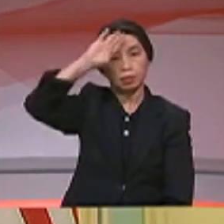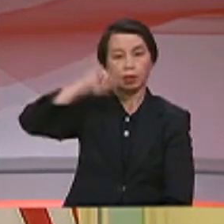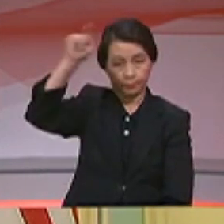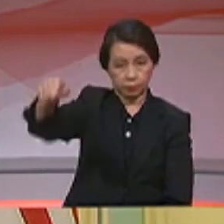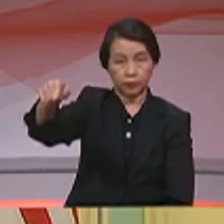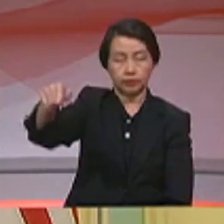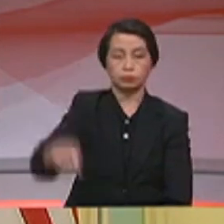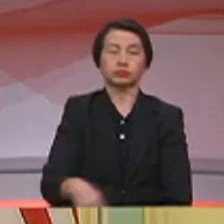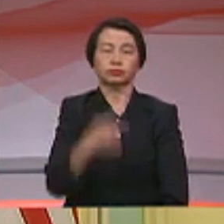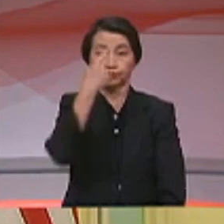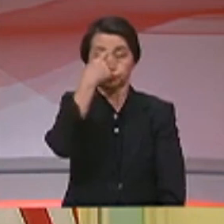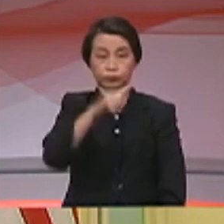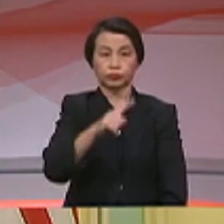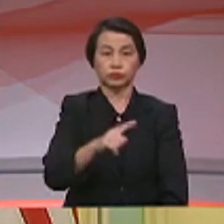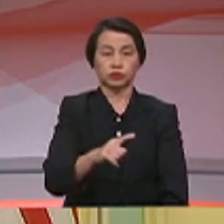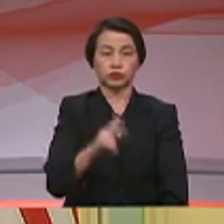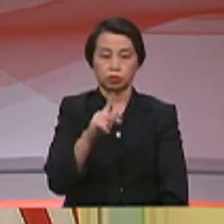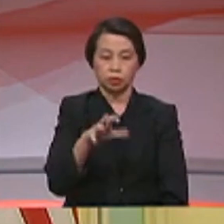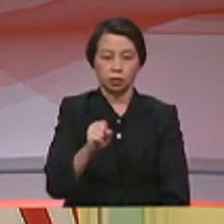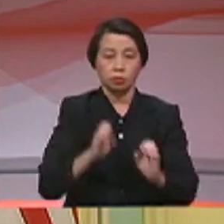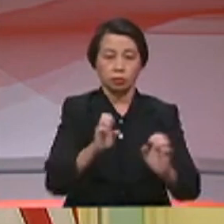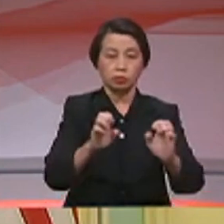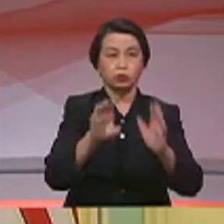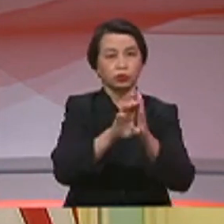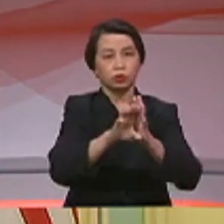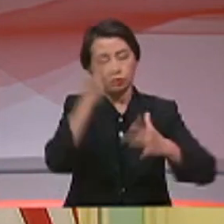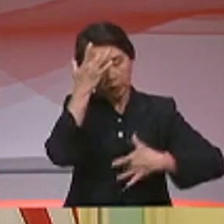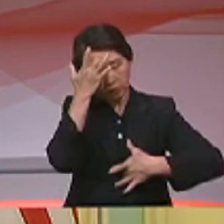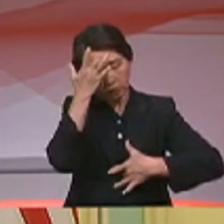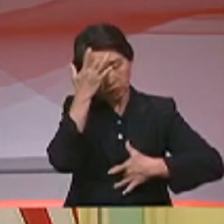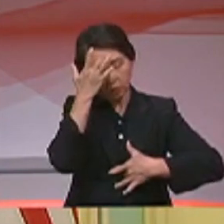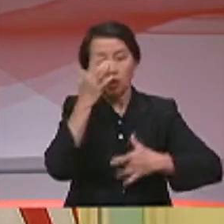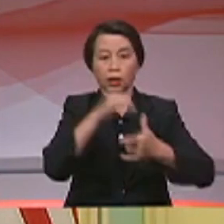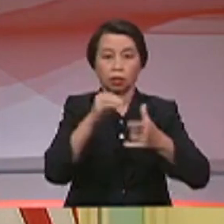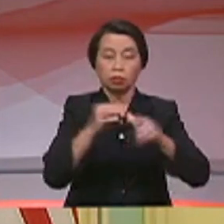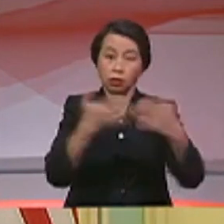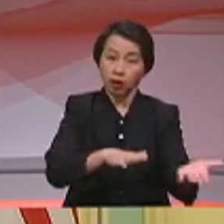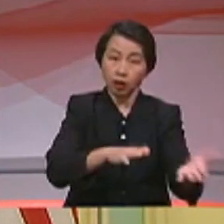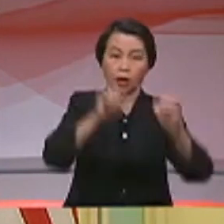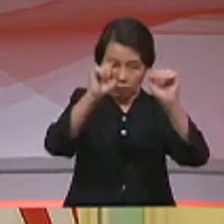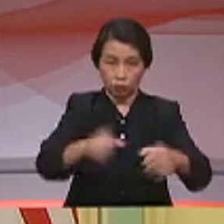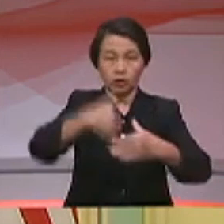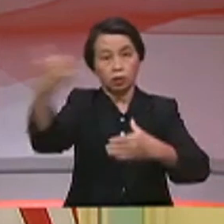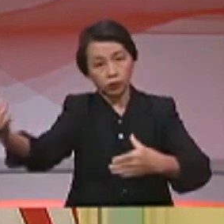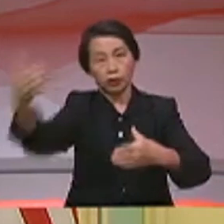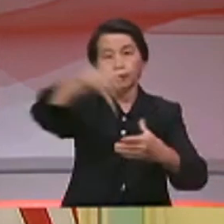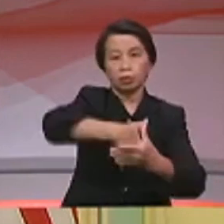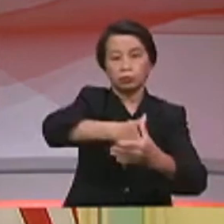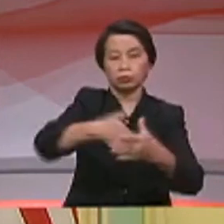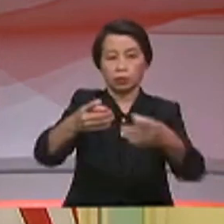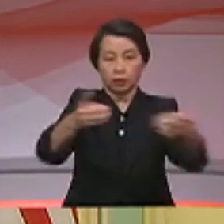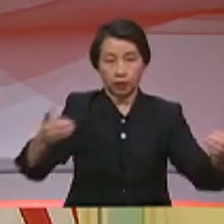Walau manapun bagi kes-kes kecemasan seperti sakit dan kematian, mereka boleh keluar masuk ke